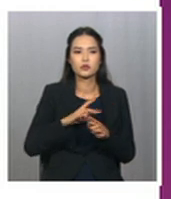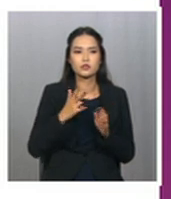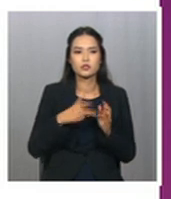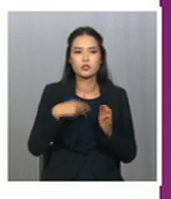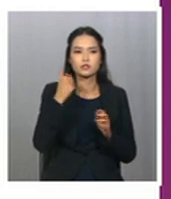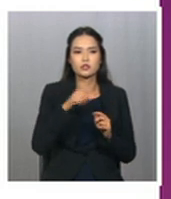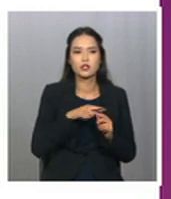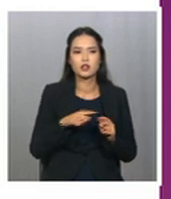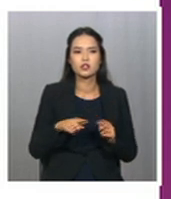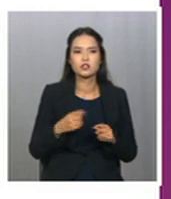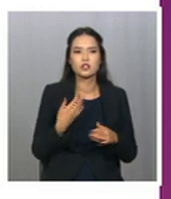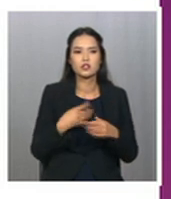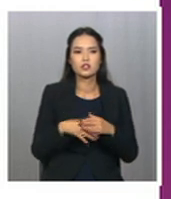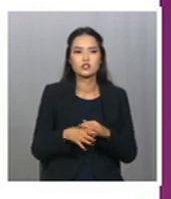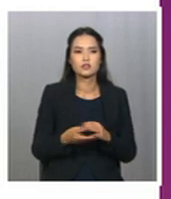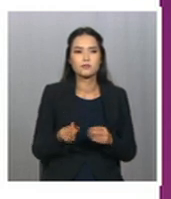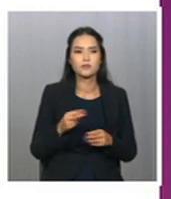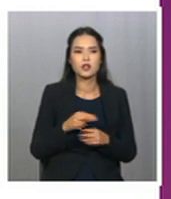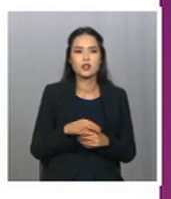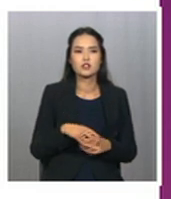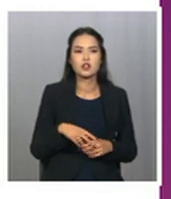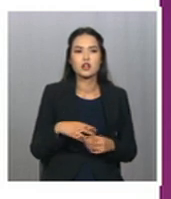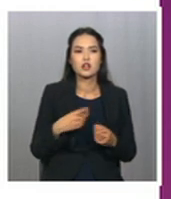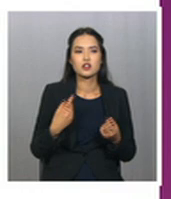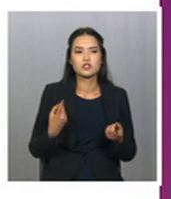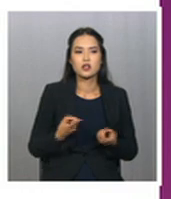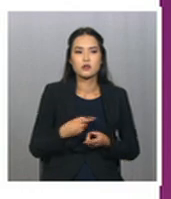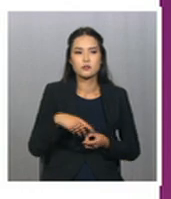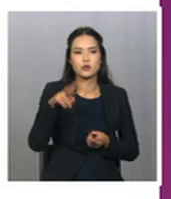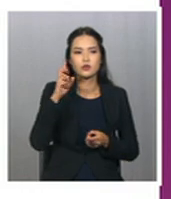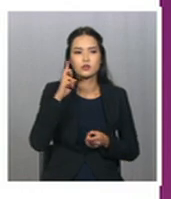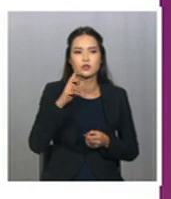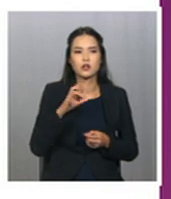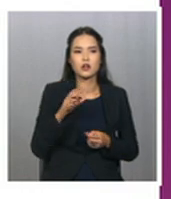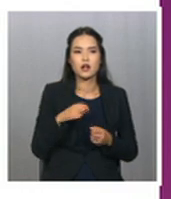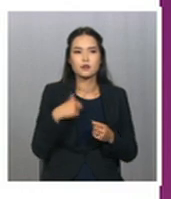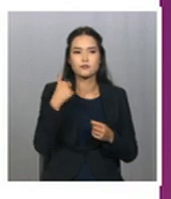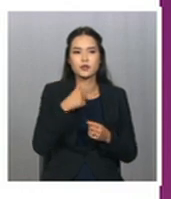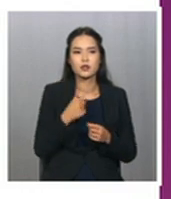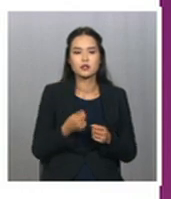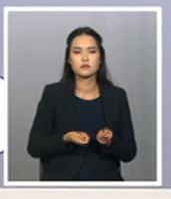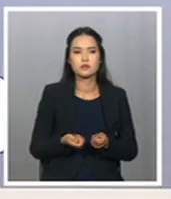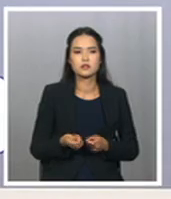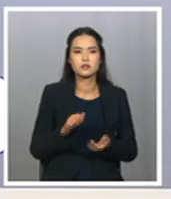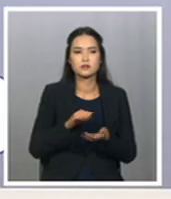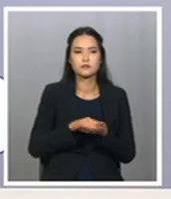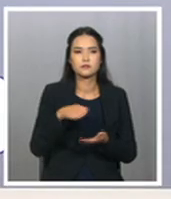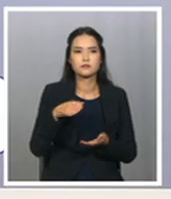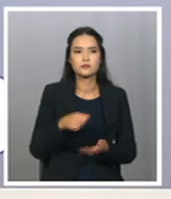1913-1918 жылдары шығып тұрған жалпы ұлттық апталық басылым.